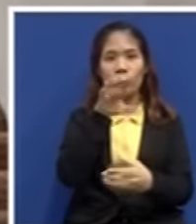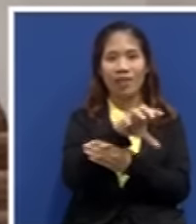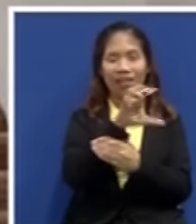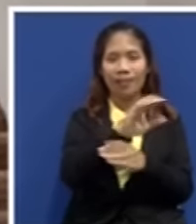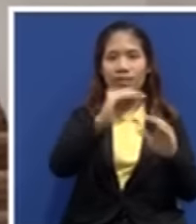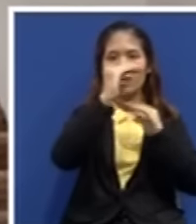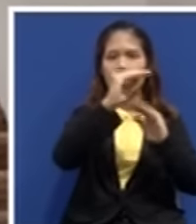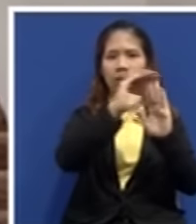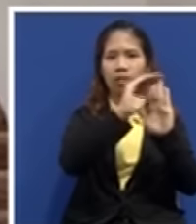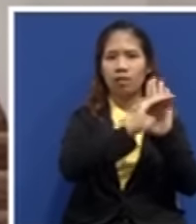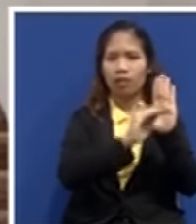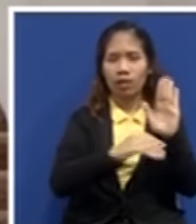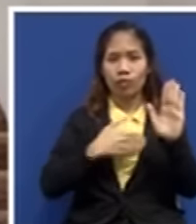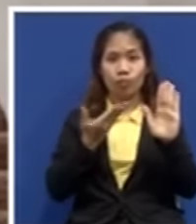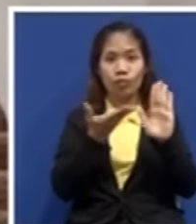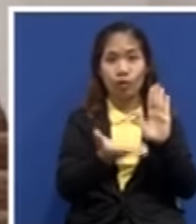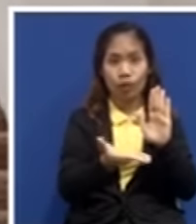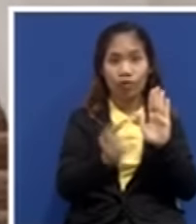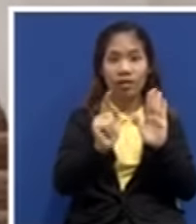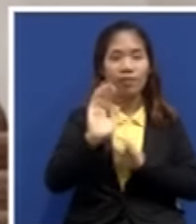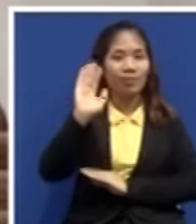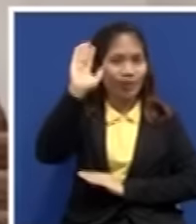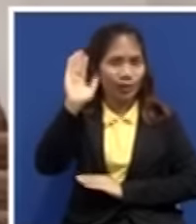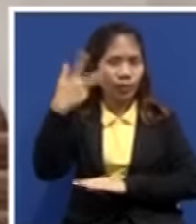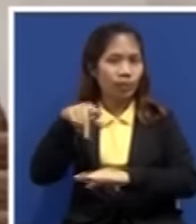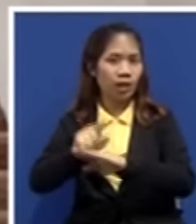ำหนดไว้ผมขออนุญาตประท้วงท่านประธานนะครับ